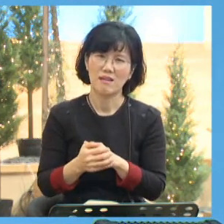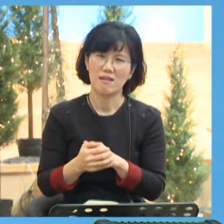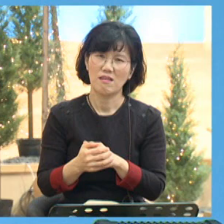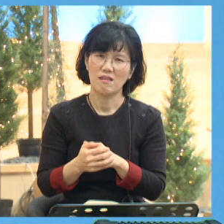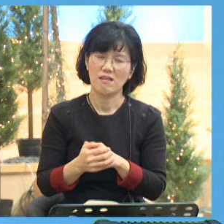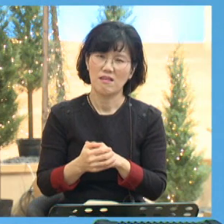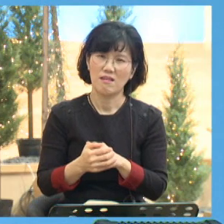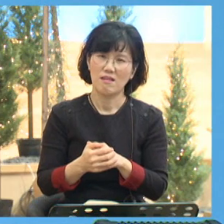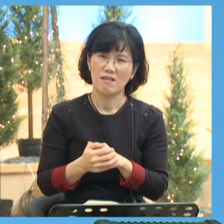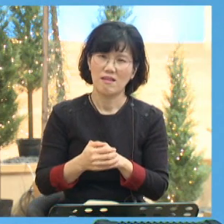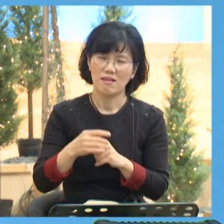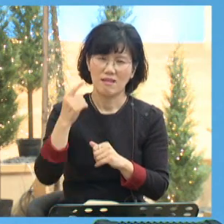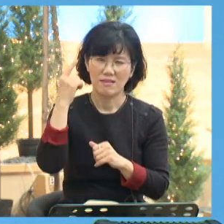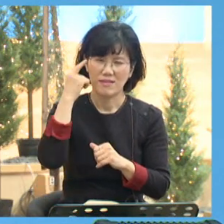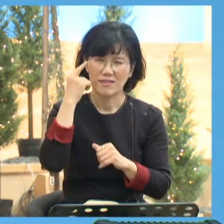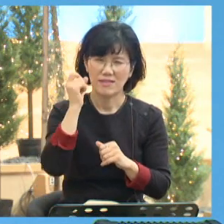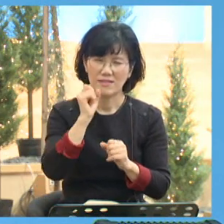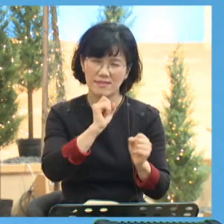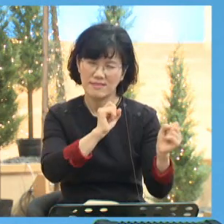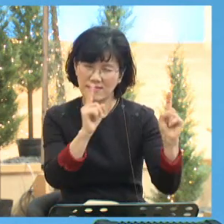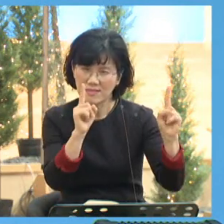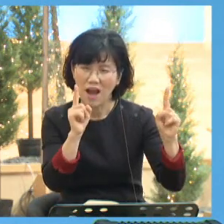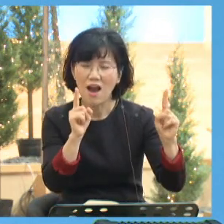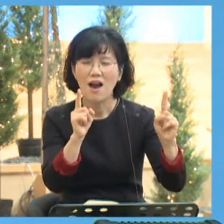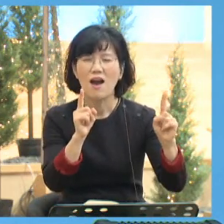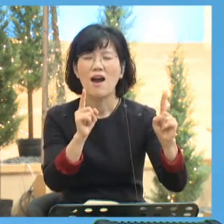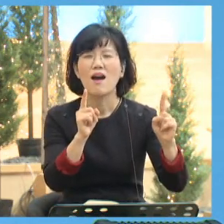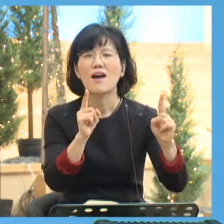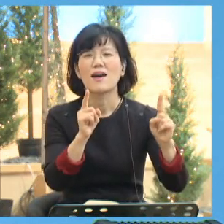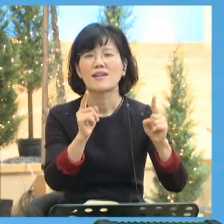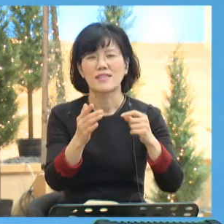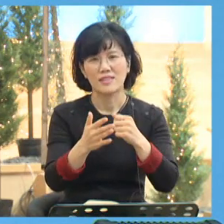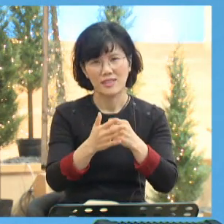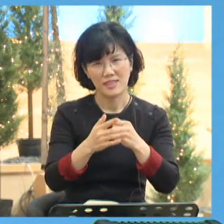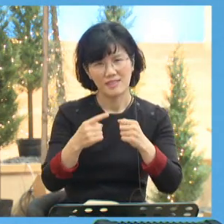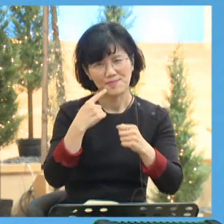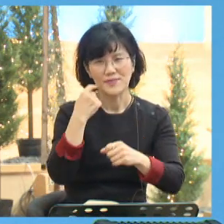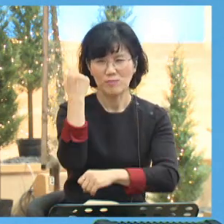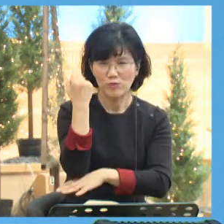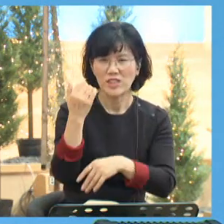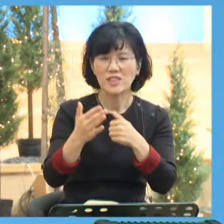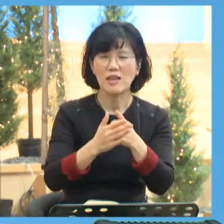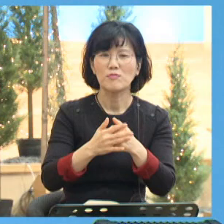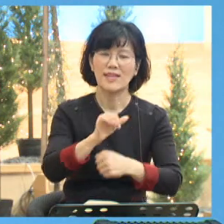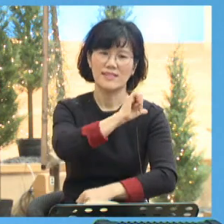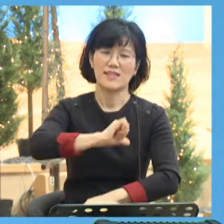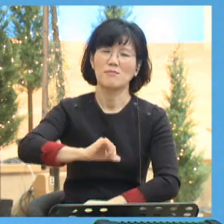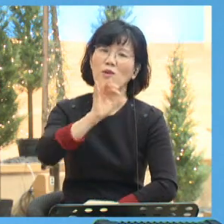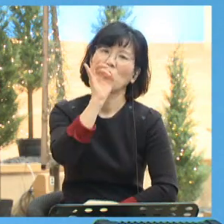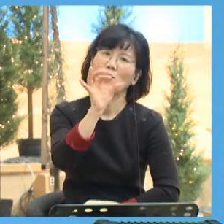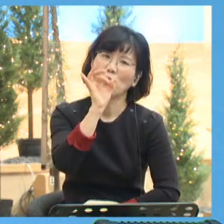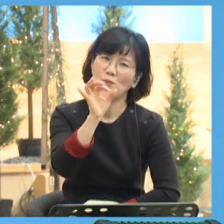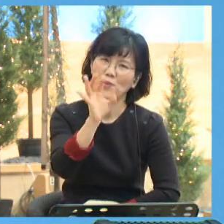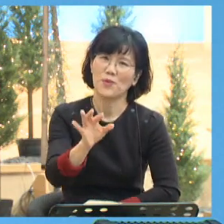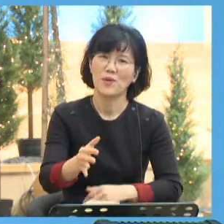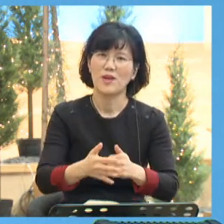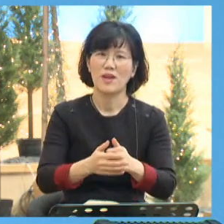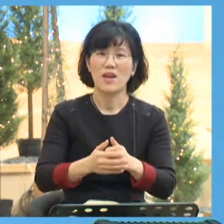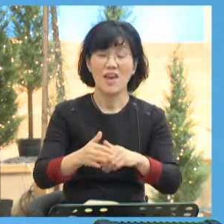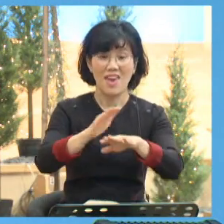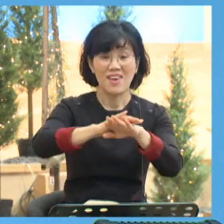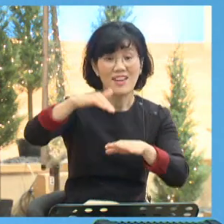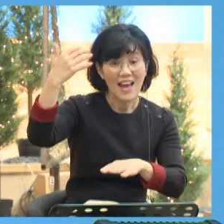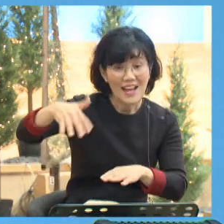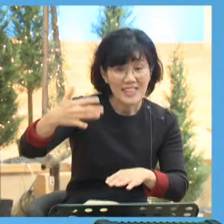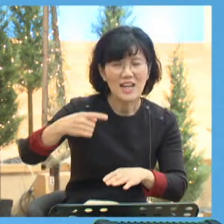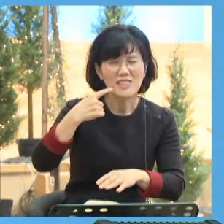되살아나는 있음 뿌리가 통제할 수 없도록 그렇게 되 버립니다 여러분 해결되지 못한 승 뿌리도 참 크나